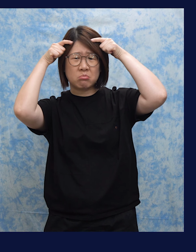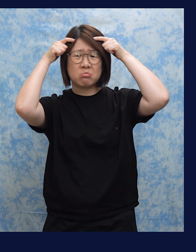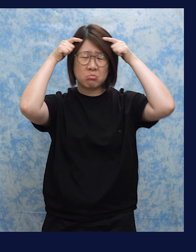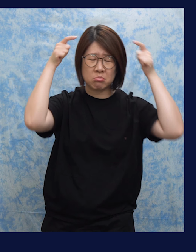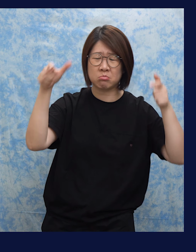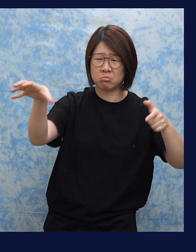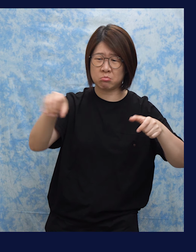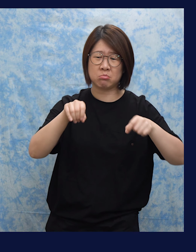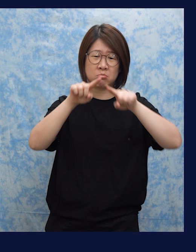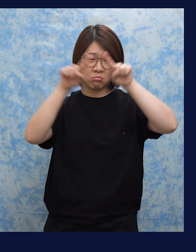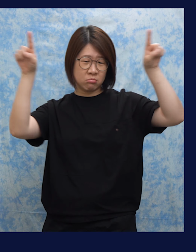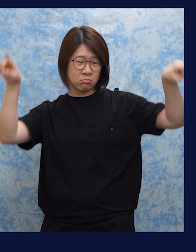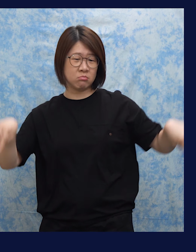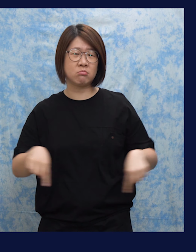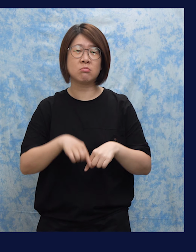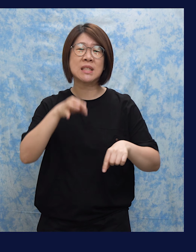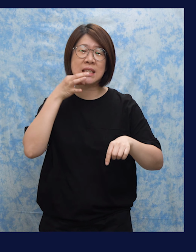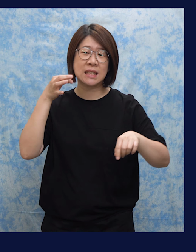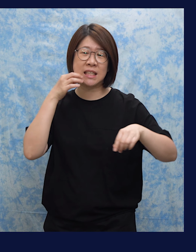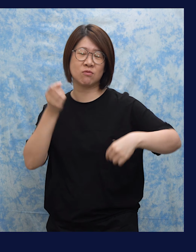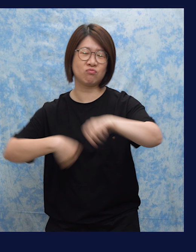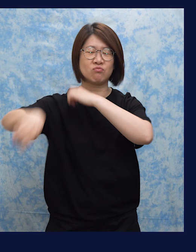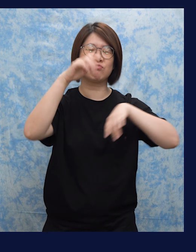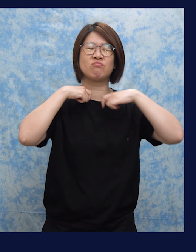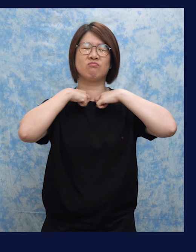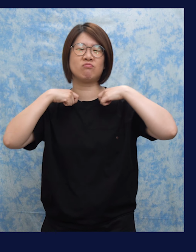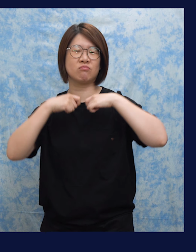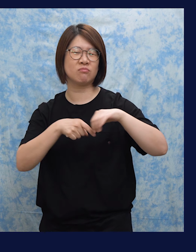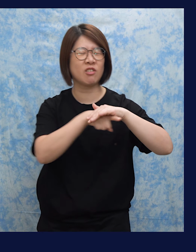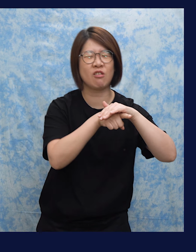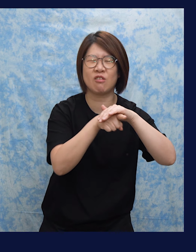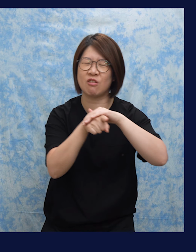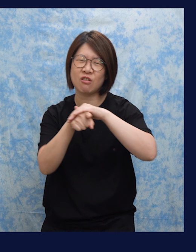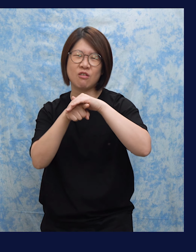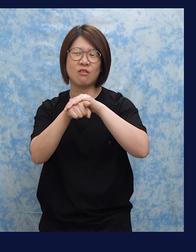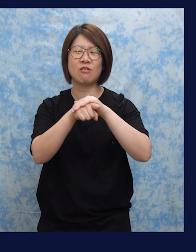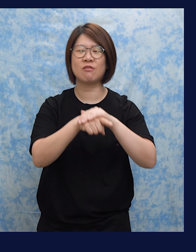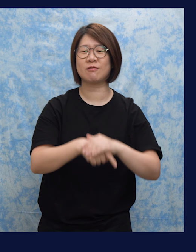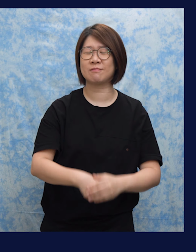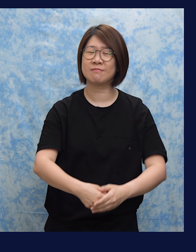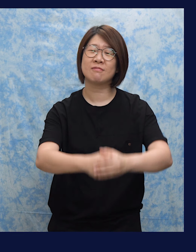Haupt und legten ihm ein Purpurkleid an und sprachen: